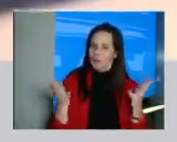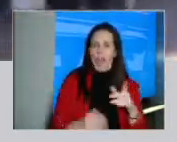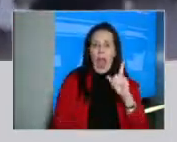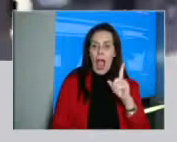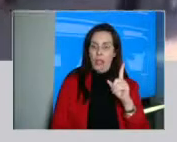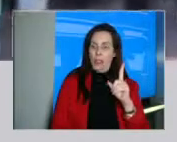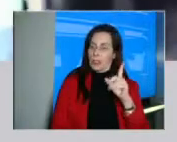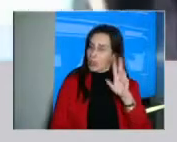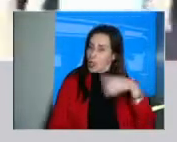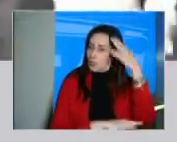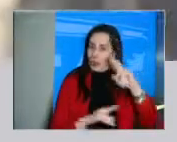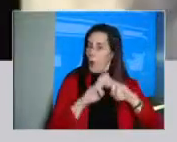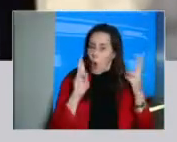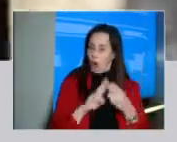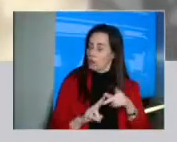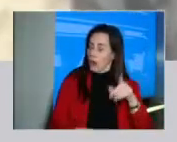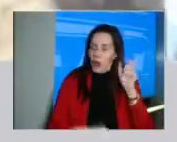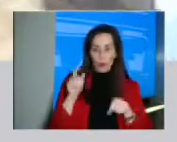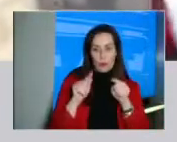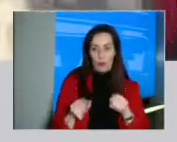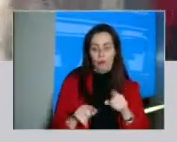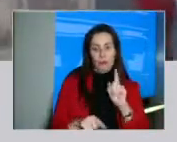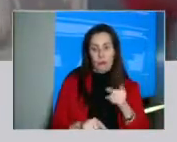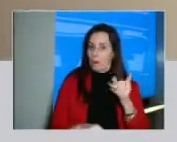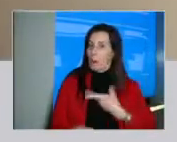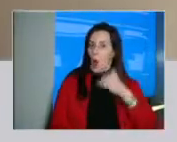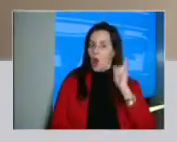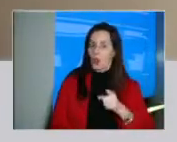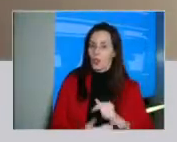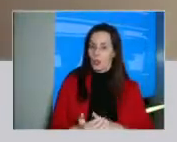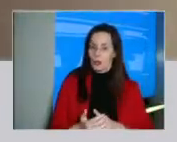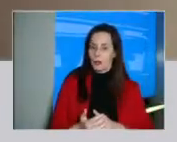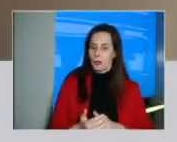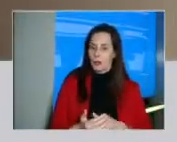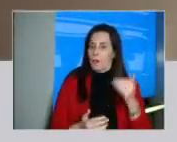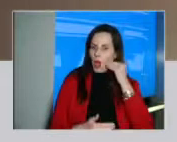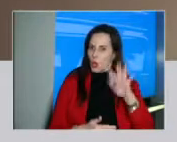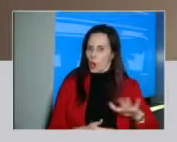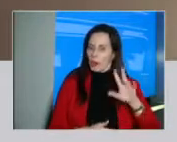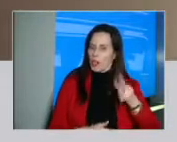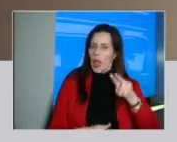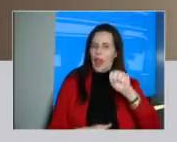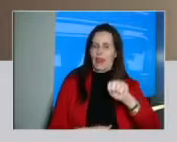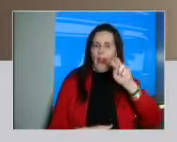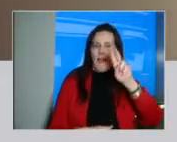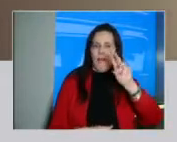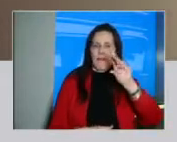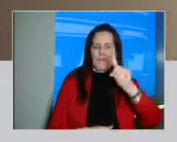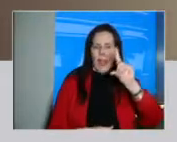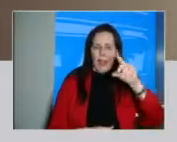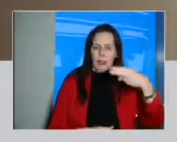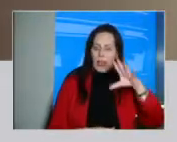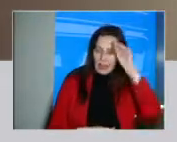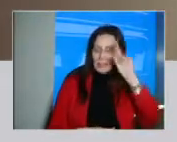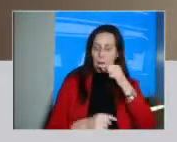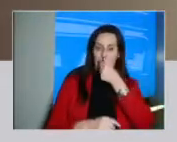דע שיש מדינות בעולם שם אנשים כאלו צפויים לעונש. ביוריקה שבנבדה למשל יש חוק מאוד ספציפי לפיו